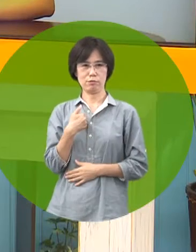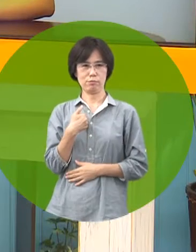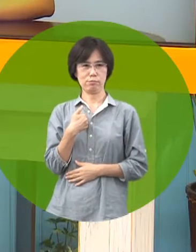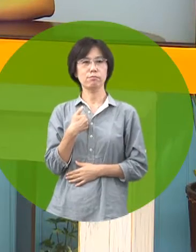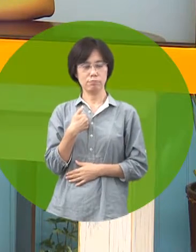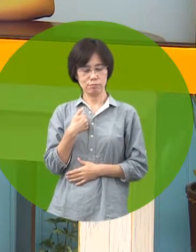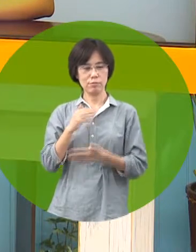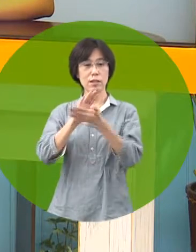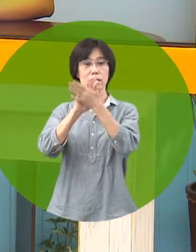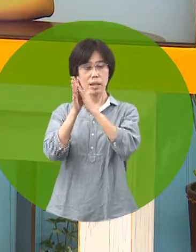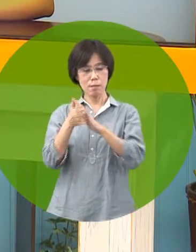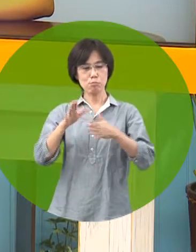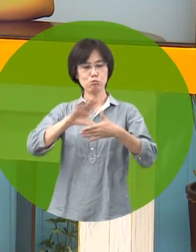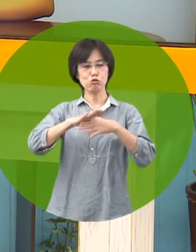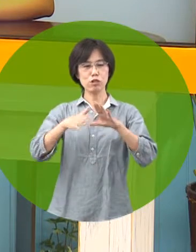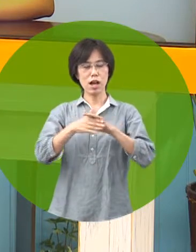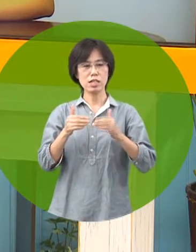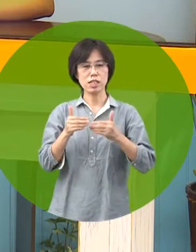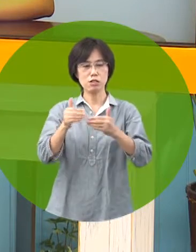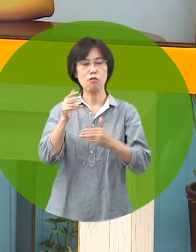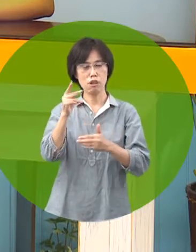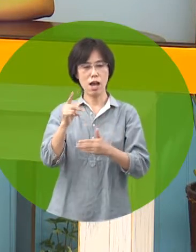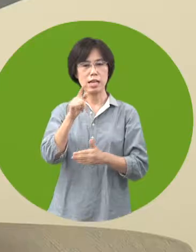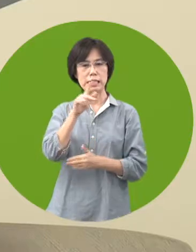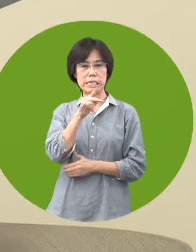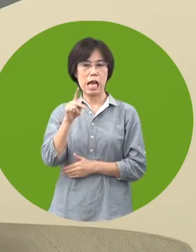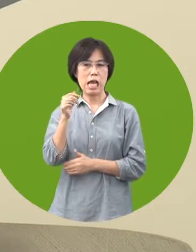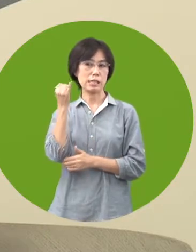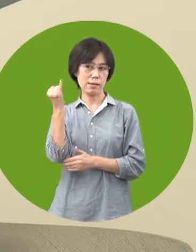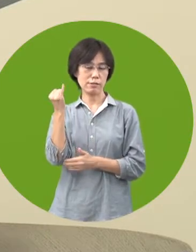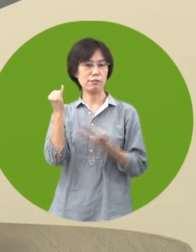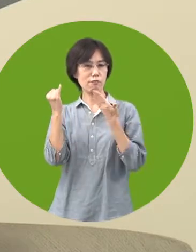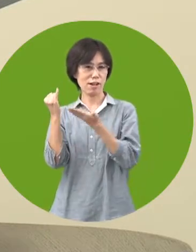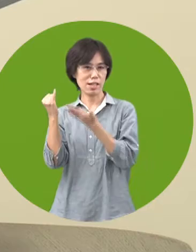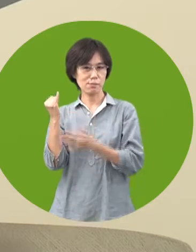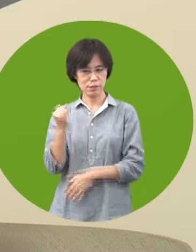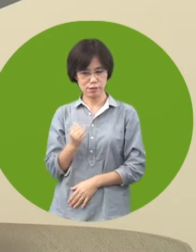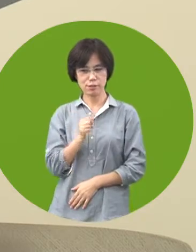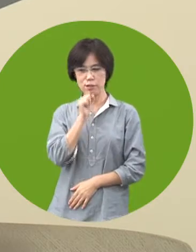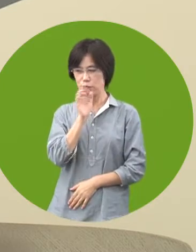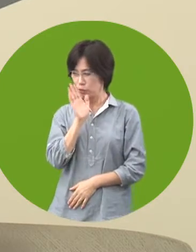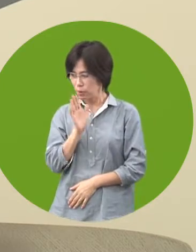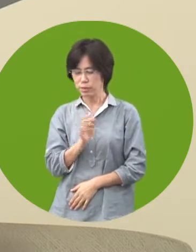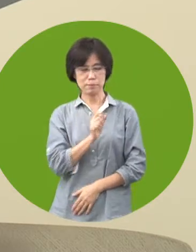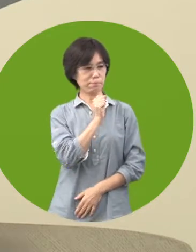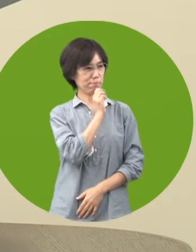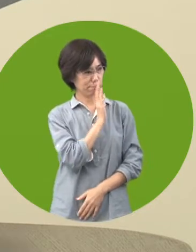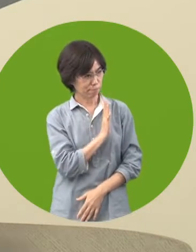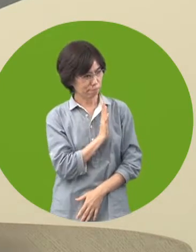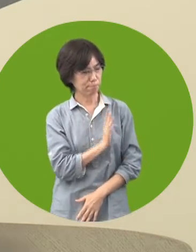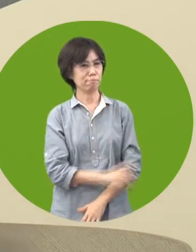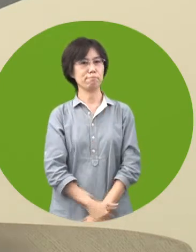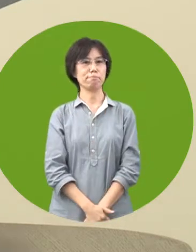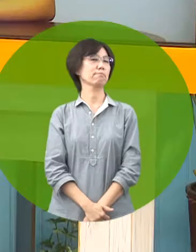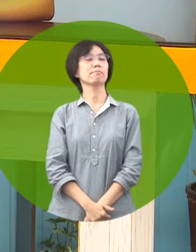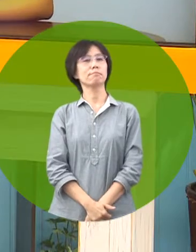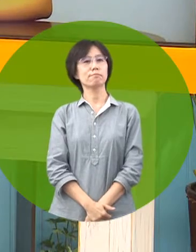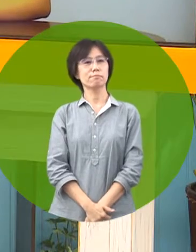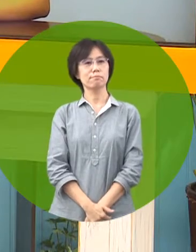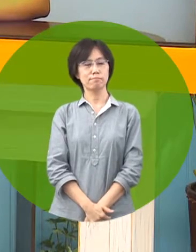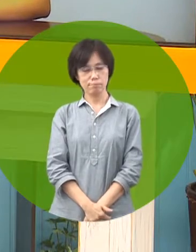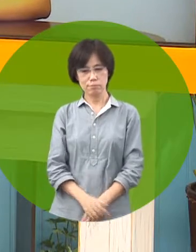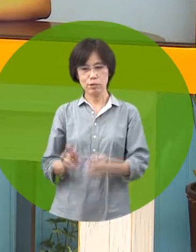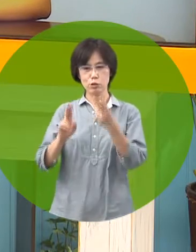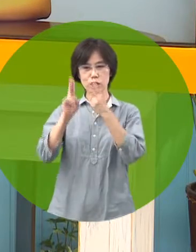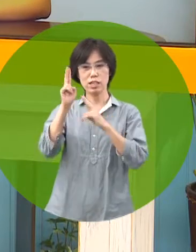県文化振興課の比嘉さんに伺います。比嘉さん、よろしくお願いします。 ゆたさるぐつねげえさびら。 う